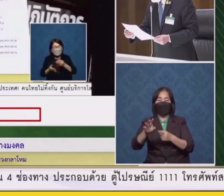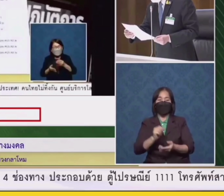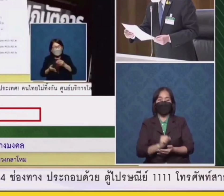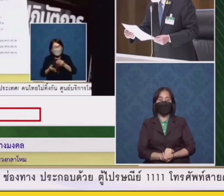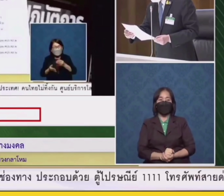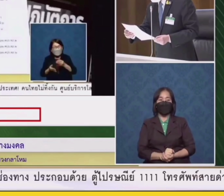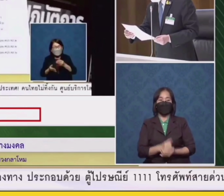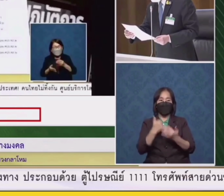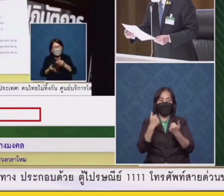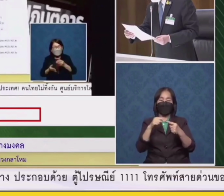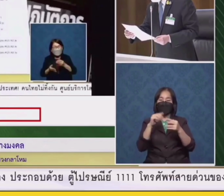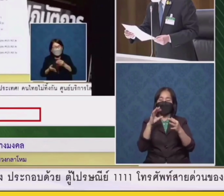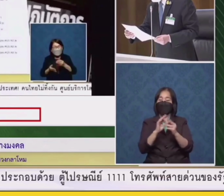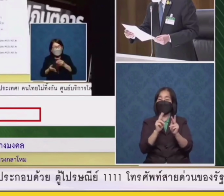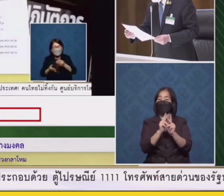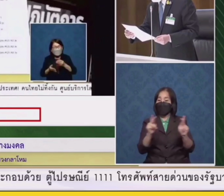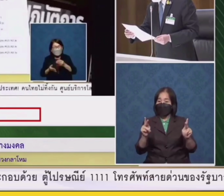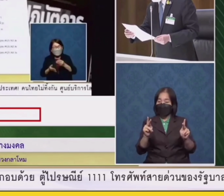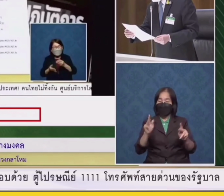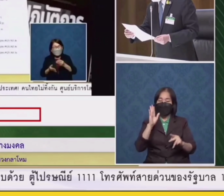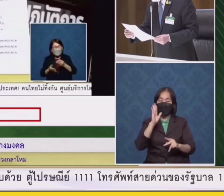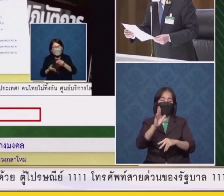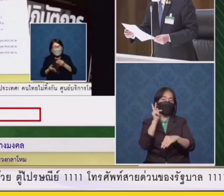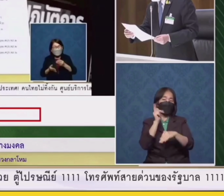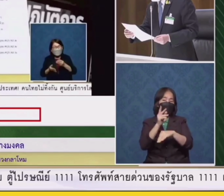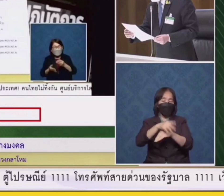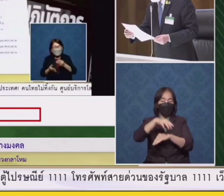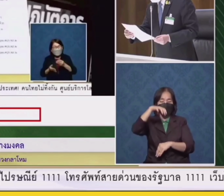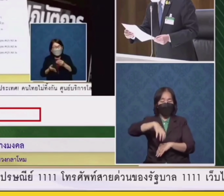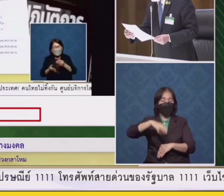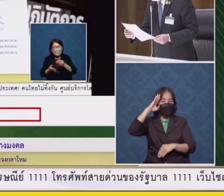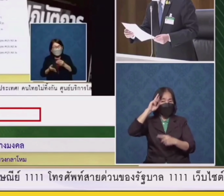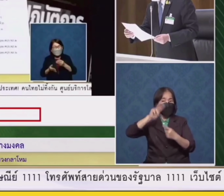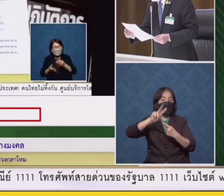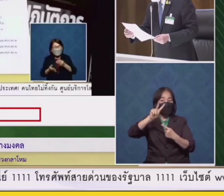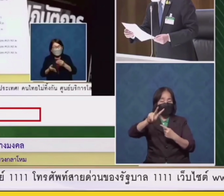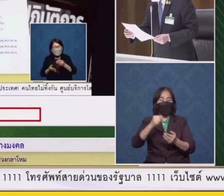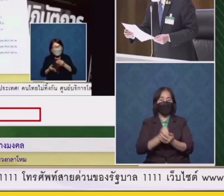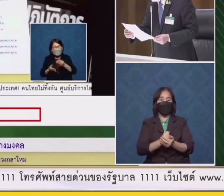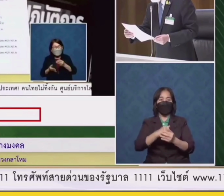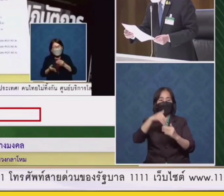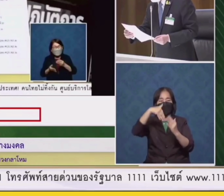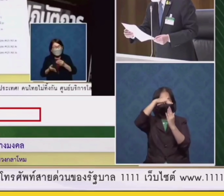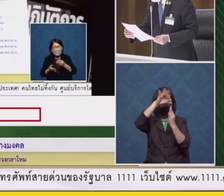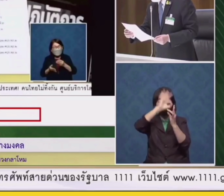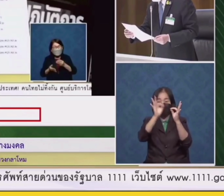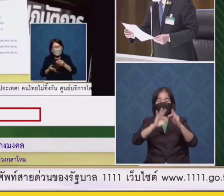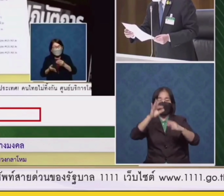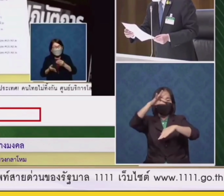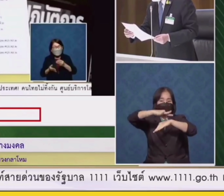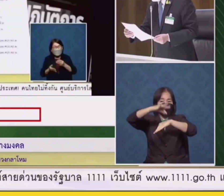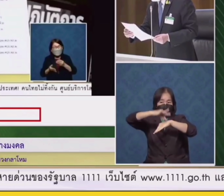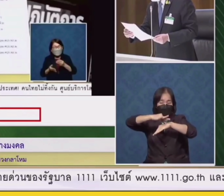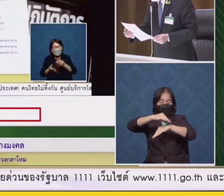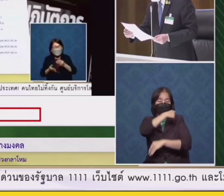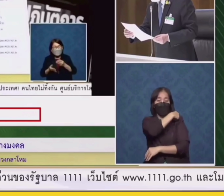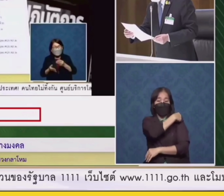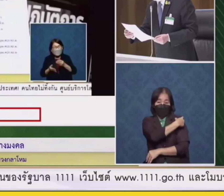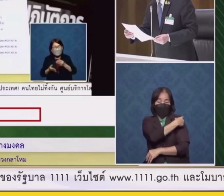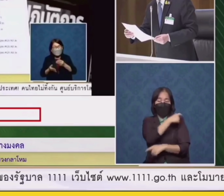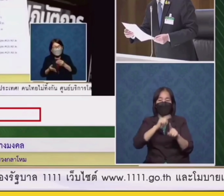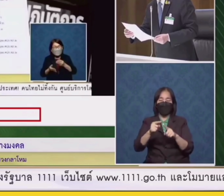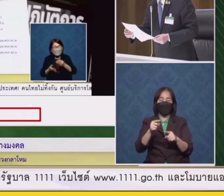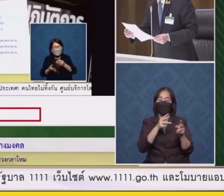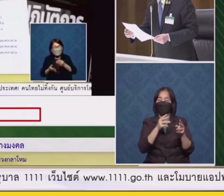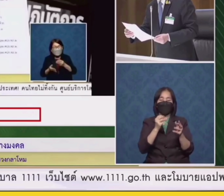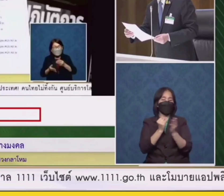มการศูนย์บริการสารสนเทศกองทัพภาคที่2นะที่เขียนทั้งหมดนะครับตำแหน่งยศนะไม่ได้ถูกต้อง